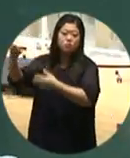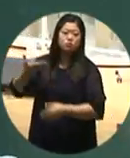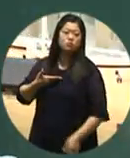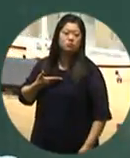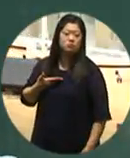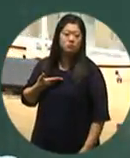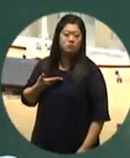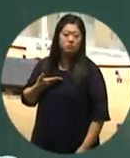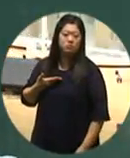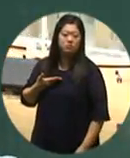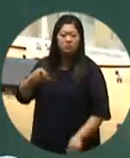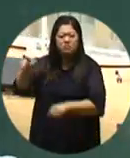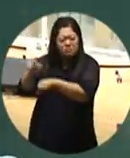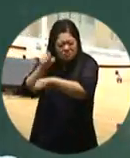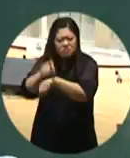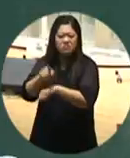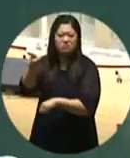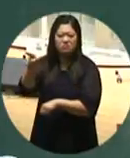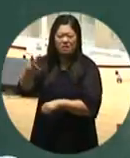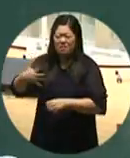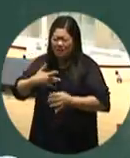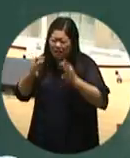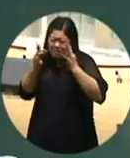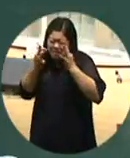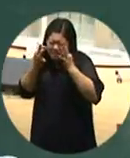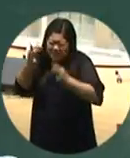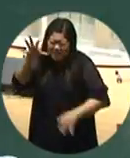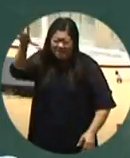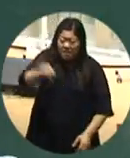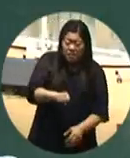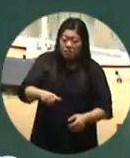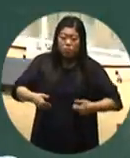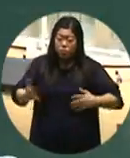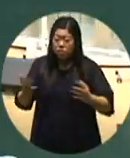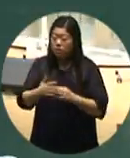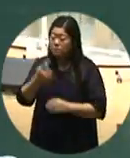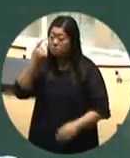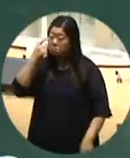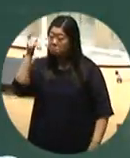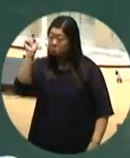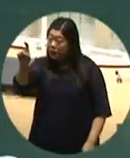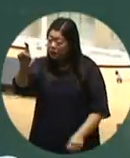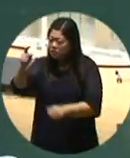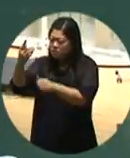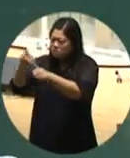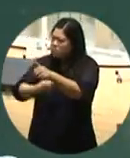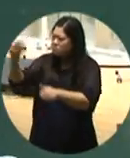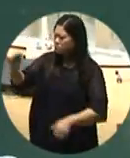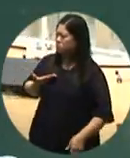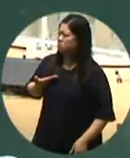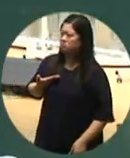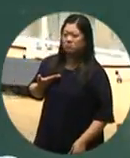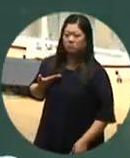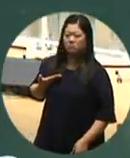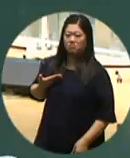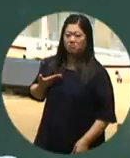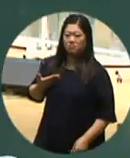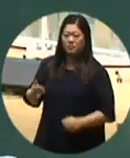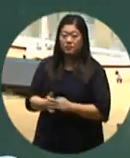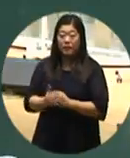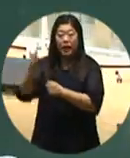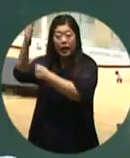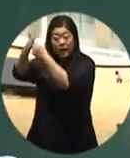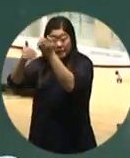answers. 특징이요. That's the special characteristic. 모세에게 내가 너와 함께 하겠다. To Moses, he says, "I will be with you." 여호와께서 요셉과